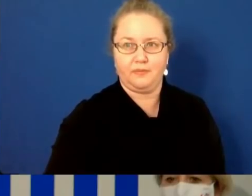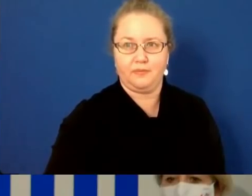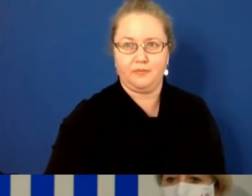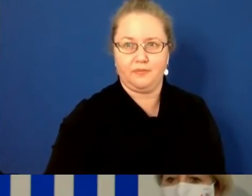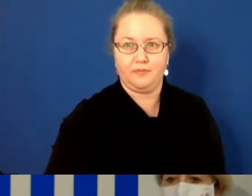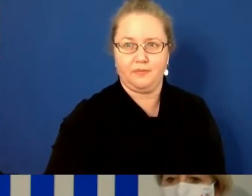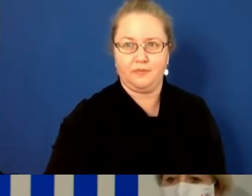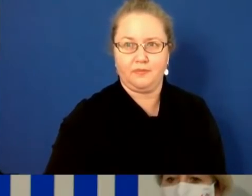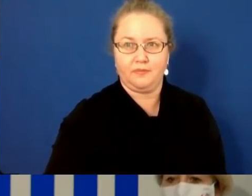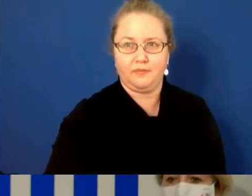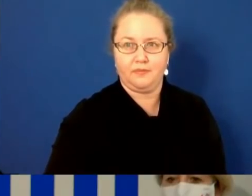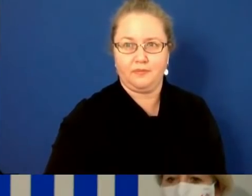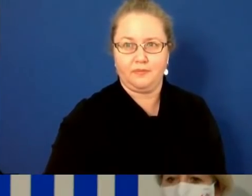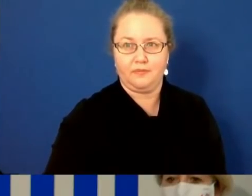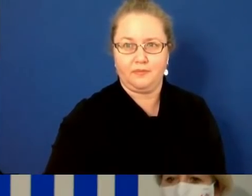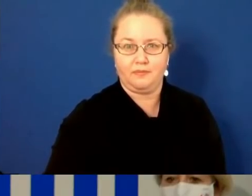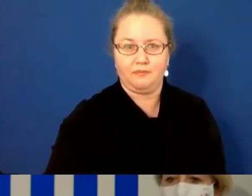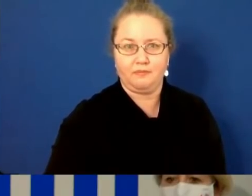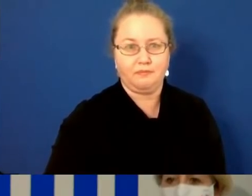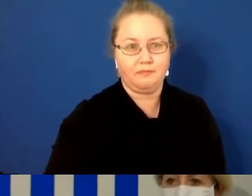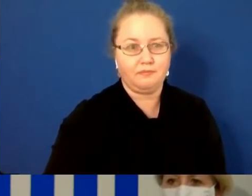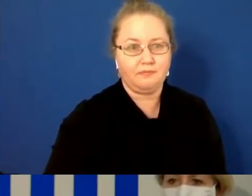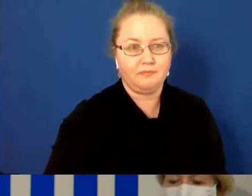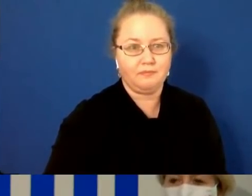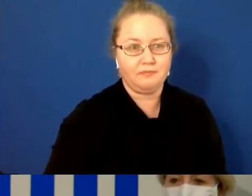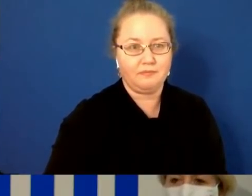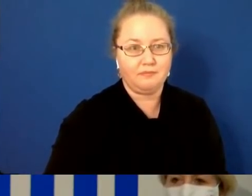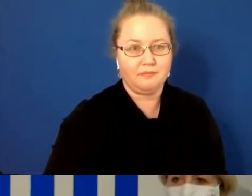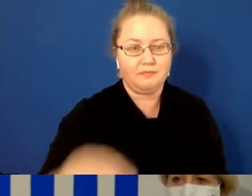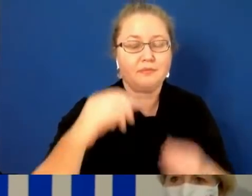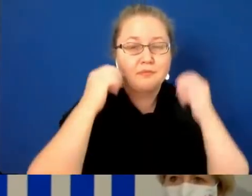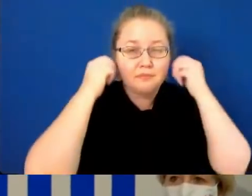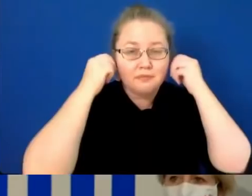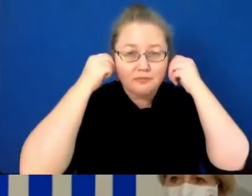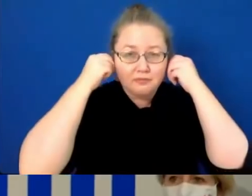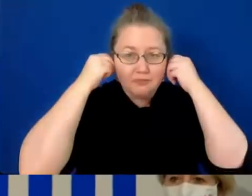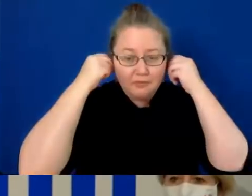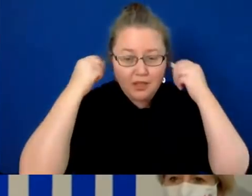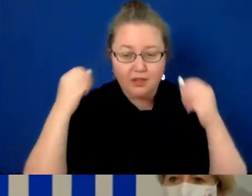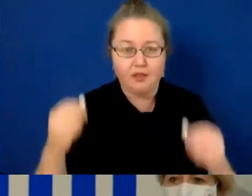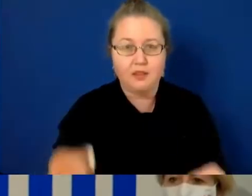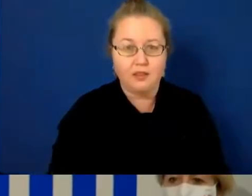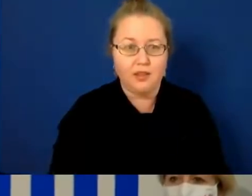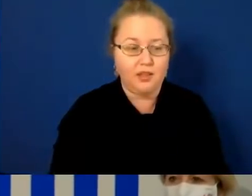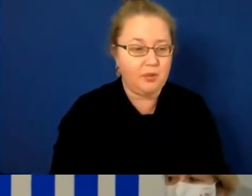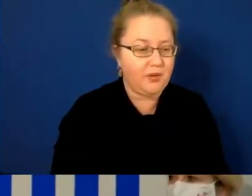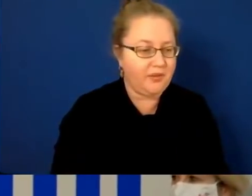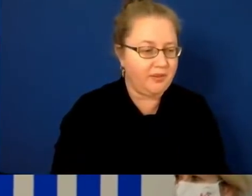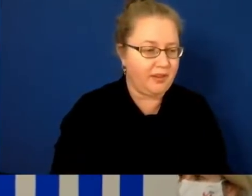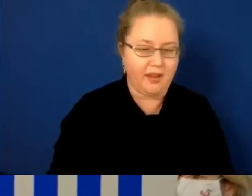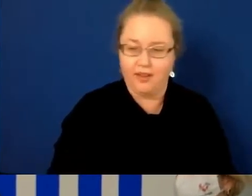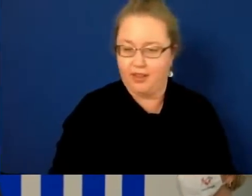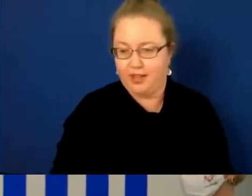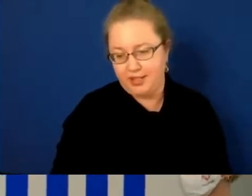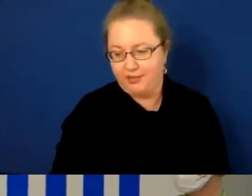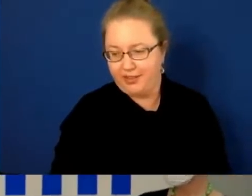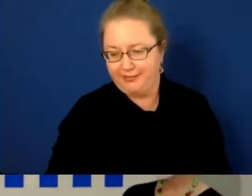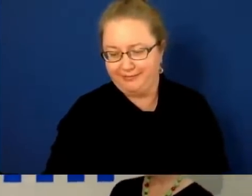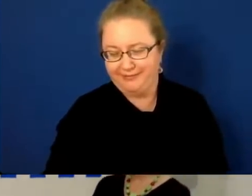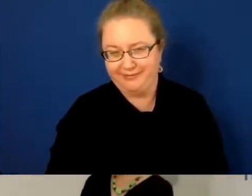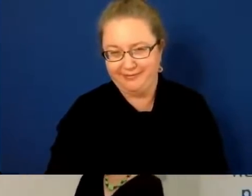au grand public, bien entendu. Merci beaucoup. Thank you very much. And until Monday. Thank you, everyone.